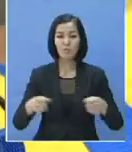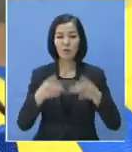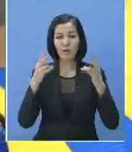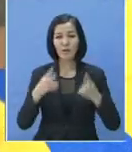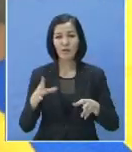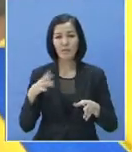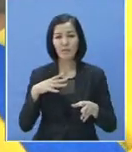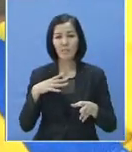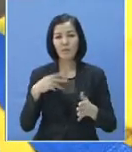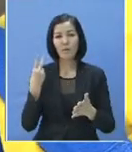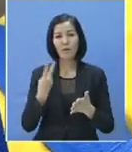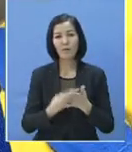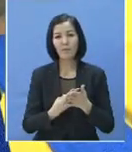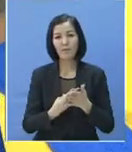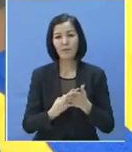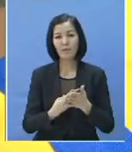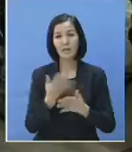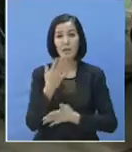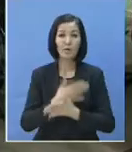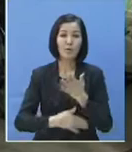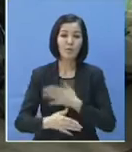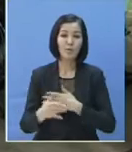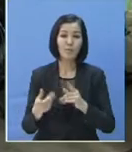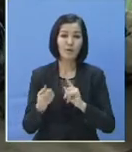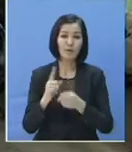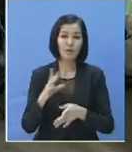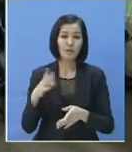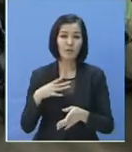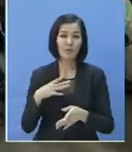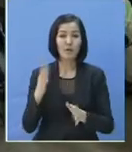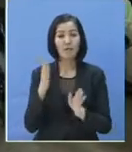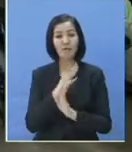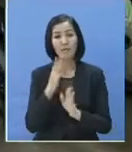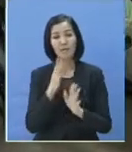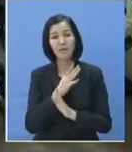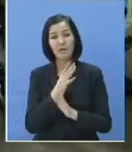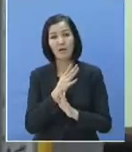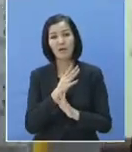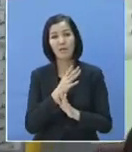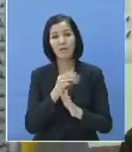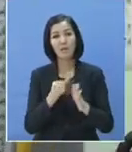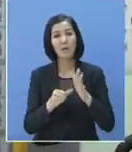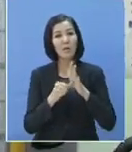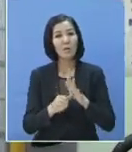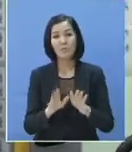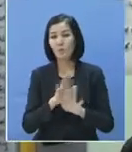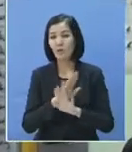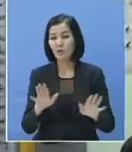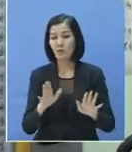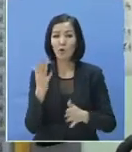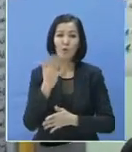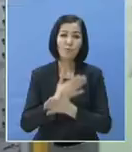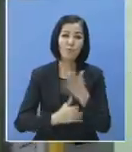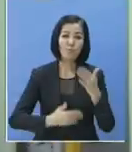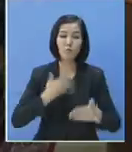түсіп, төсек тартып арбаға танылды. Тағдырдың сынағына тап болса да жас жігіт мойымады. Бүгінде өзі сияқты мүмкіндігі шектеулі жандардың